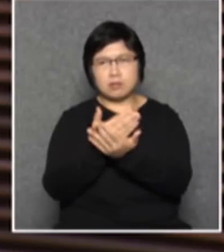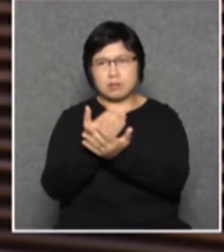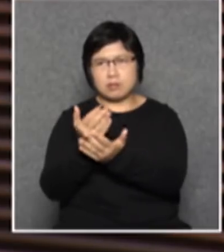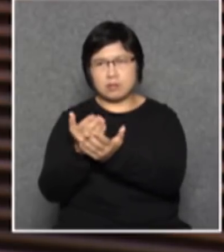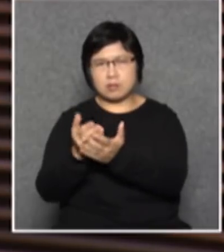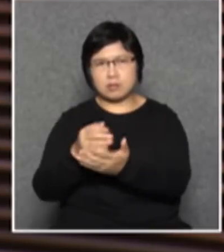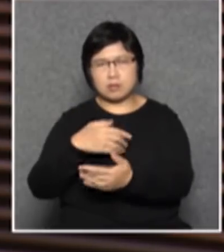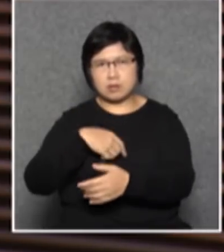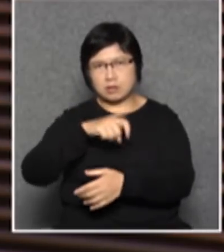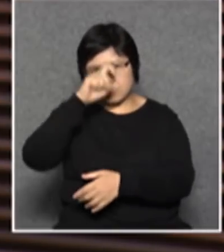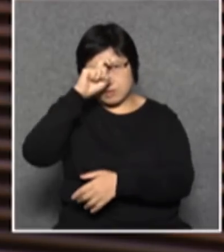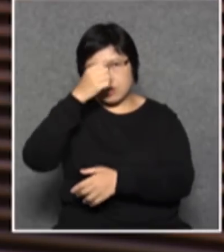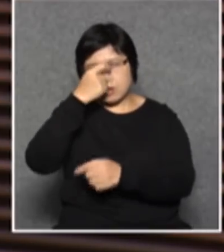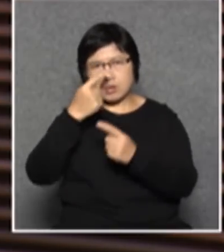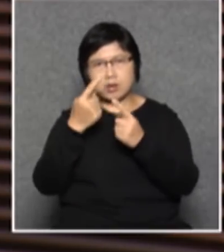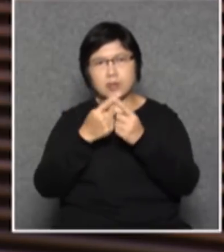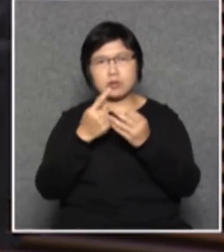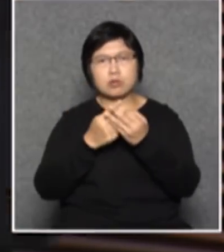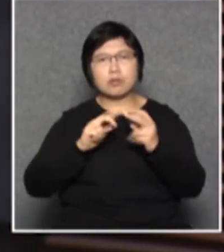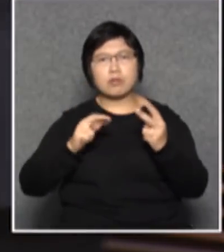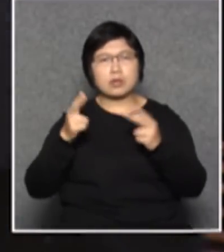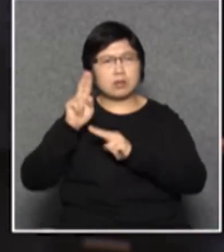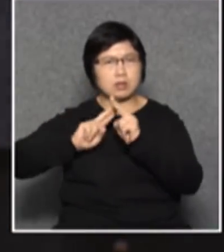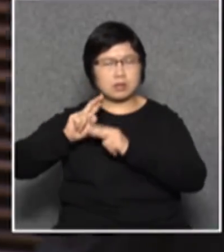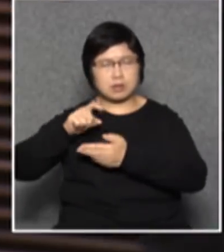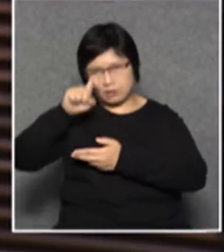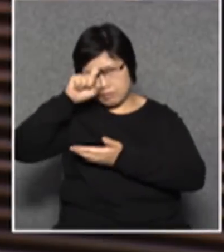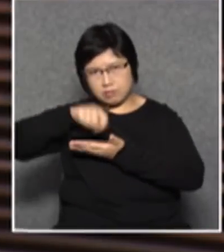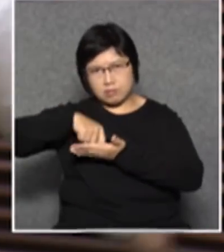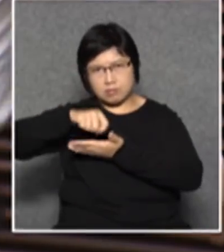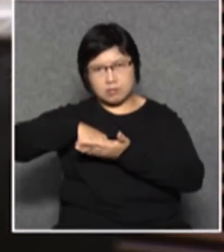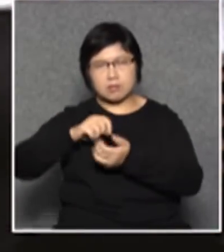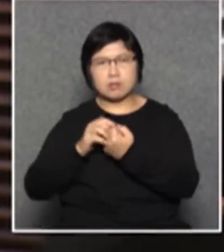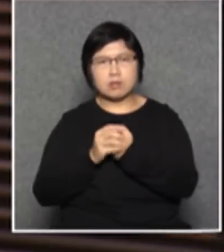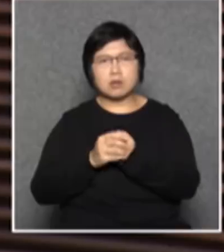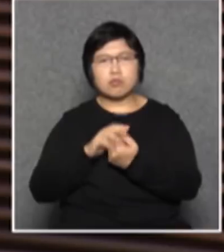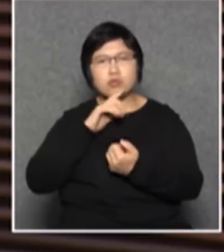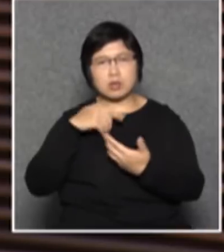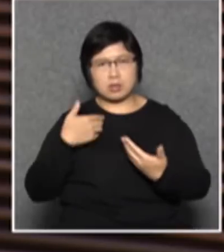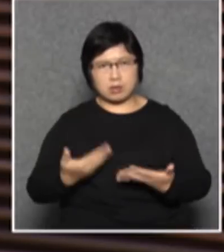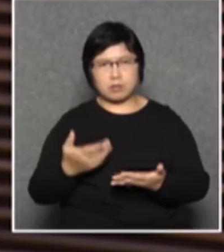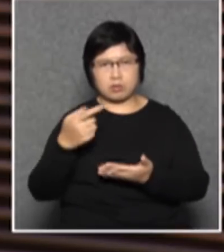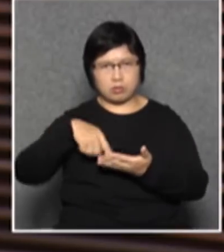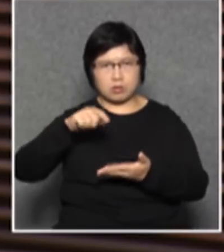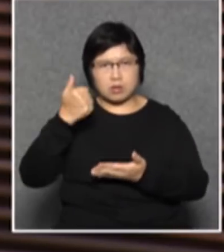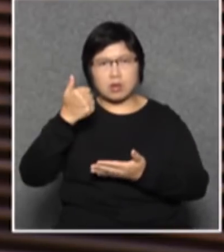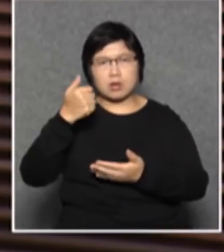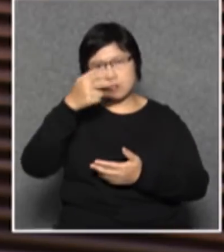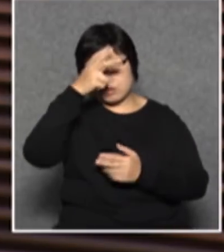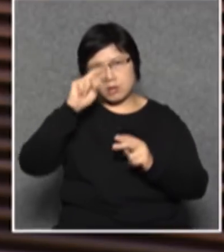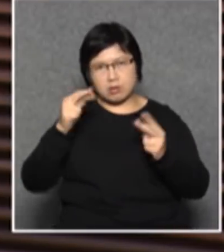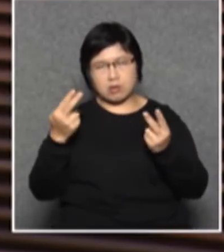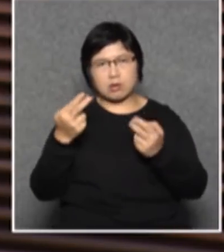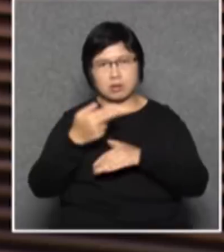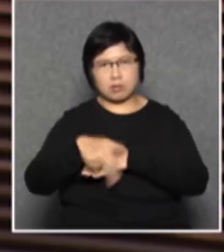記起香港民主發展的歷史裏面。若然今日我們能夠通過政改方案，